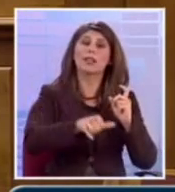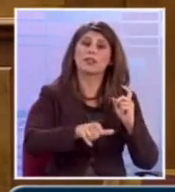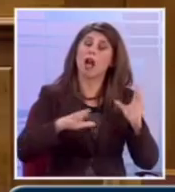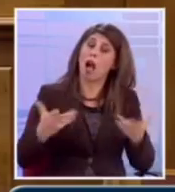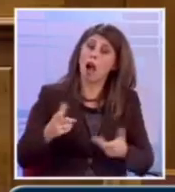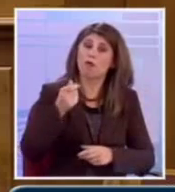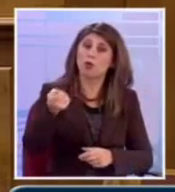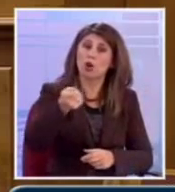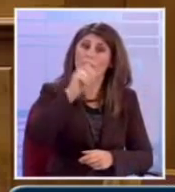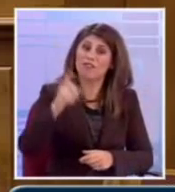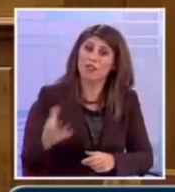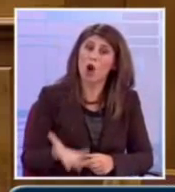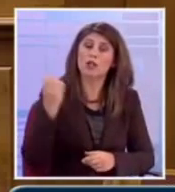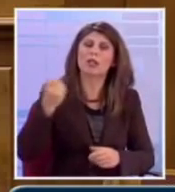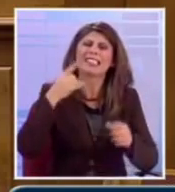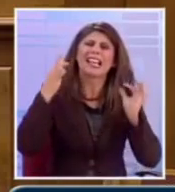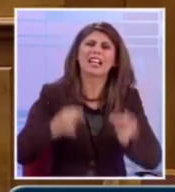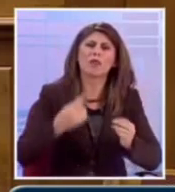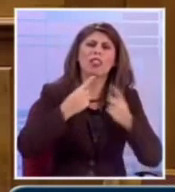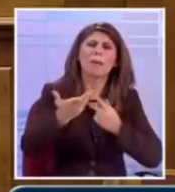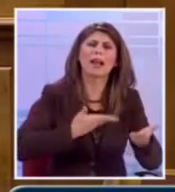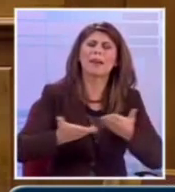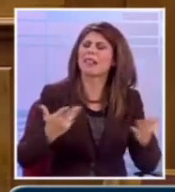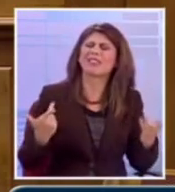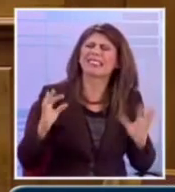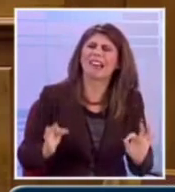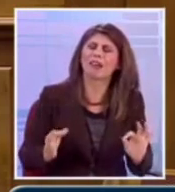αφού το χρέος είναι βιώσιμο τι ακριβώς διαπραγματεύεστε